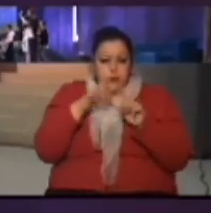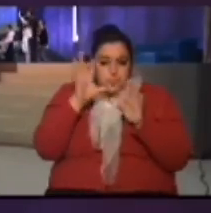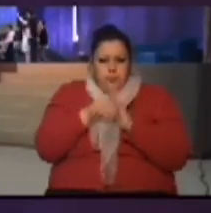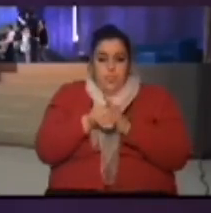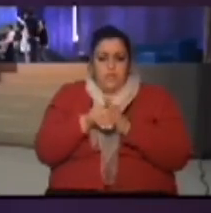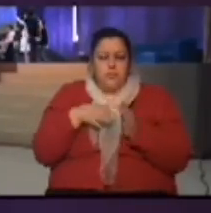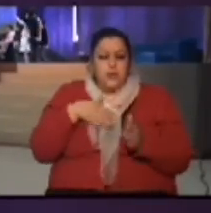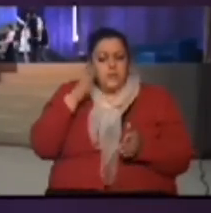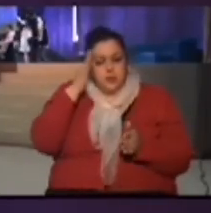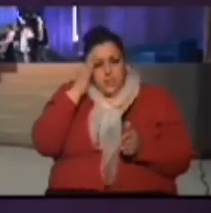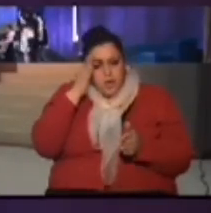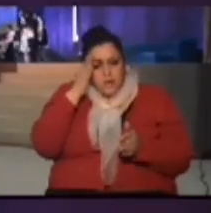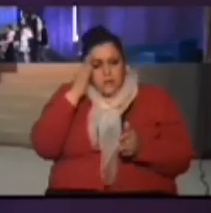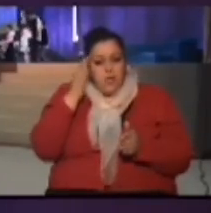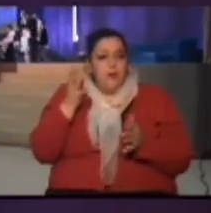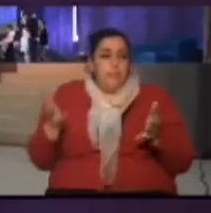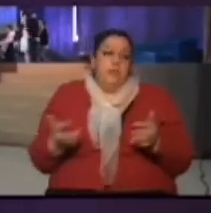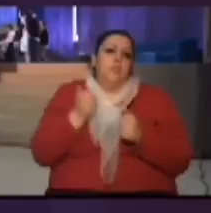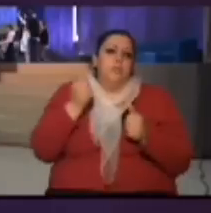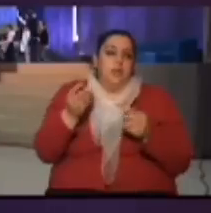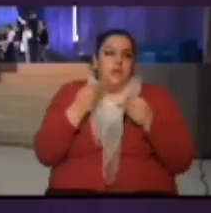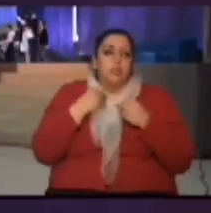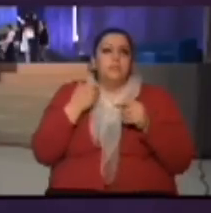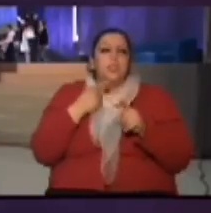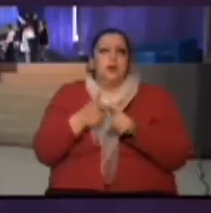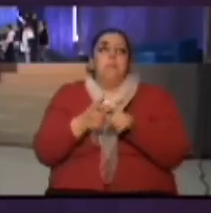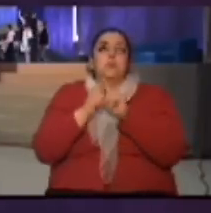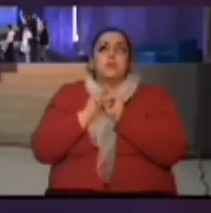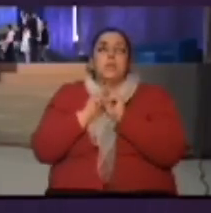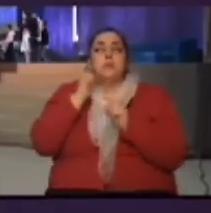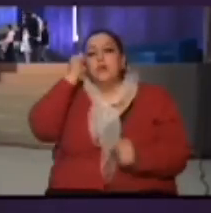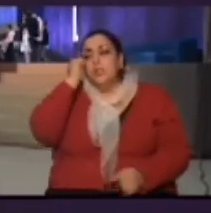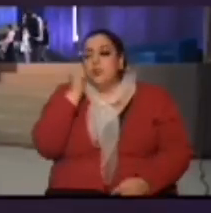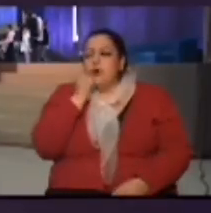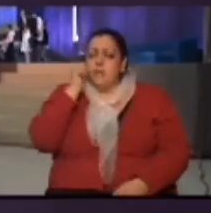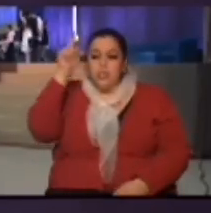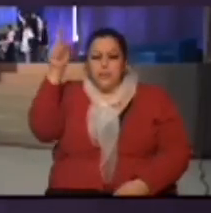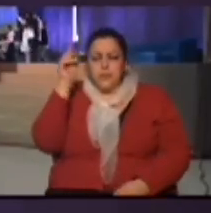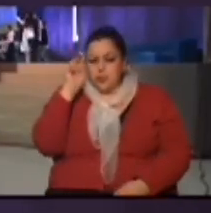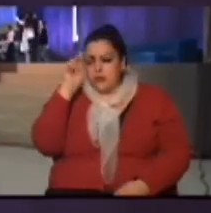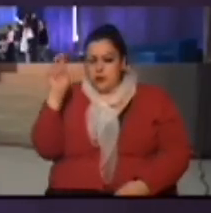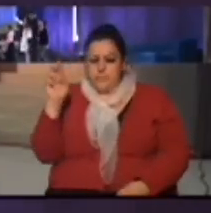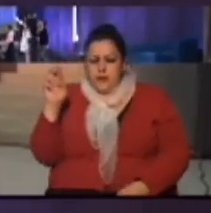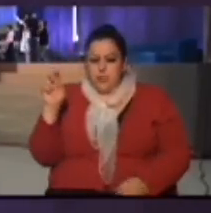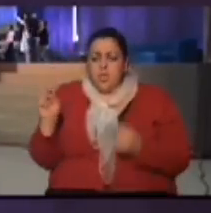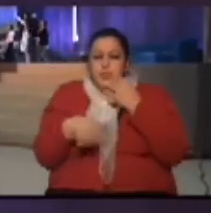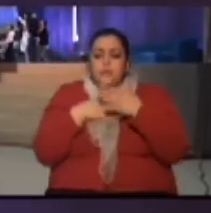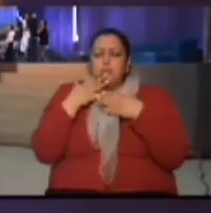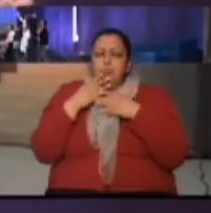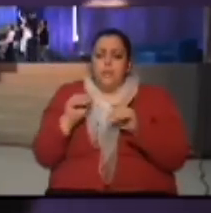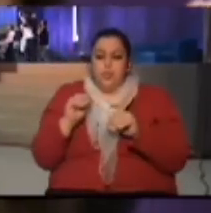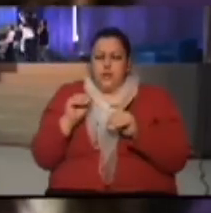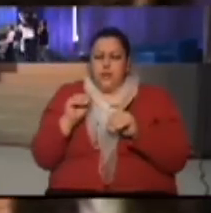Տեր փրկիչն է մեր պատասխանը Շնորհակալ ենք քեզ Տեր Սուրբ Հոգի